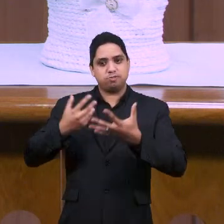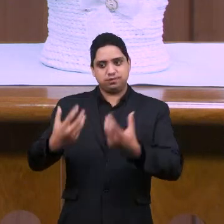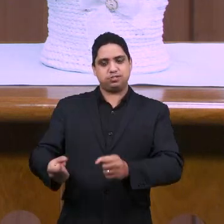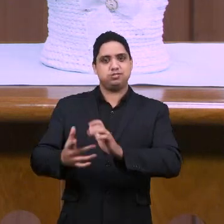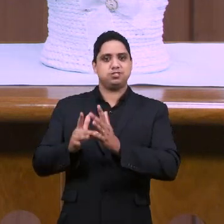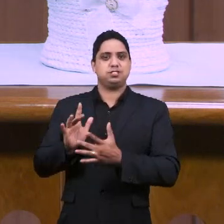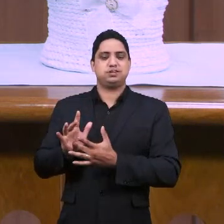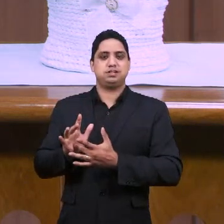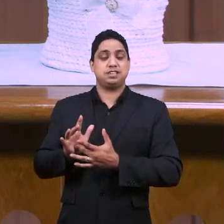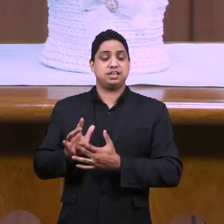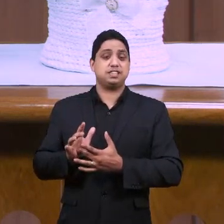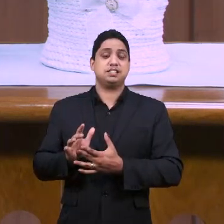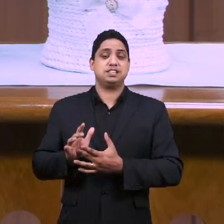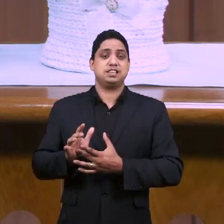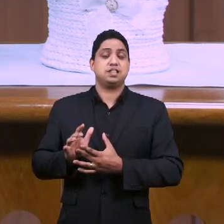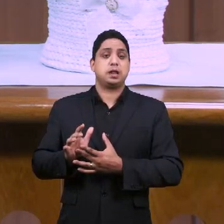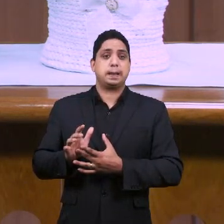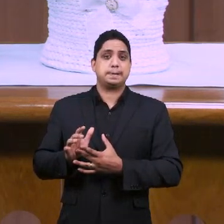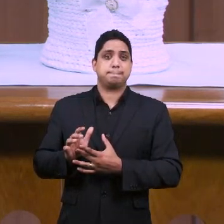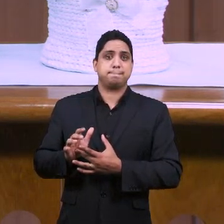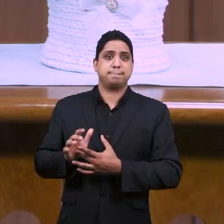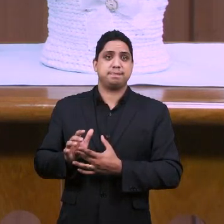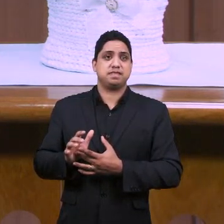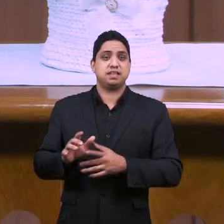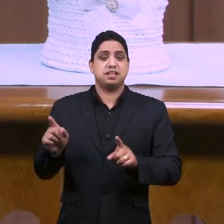ont l'intérêt pour la parole,